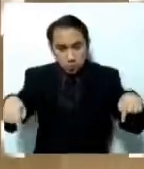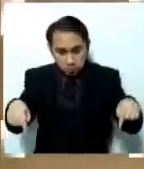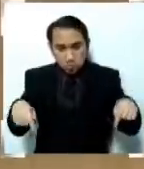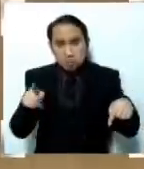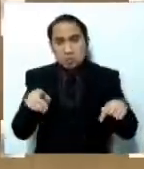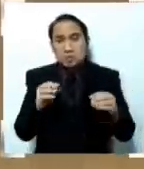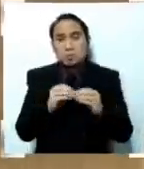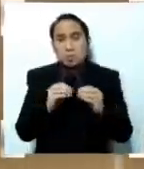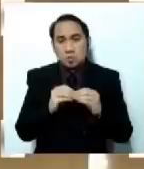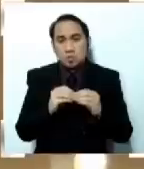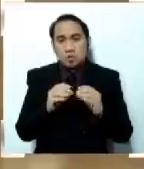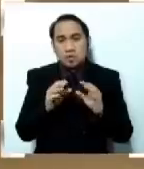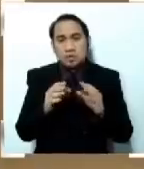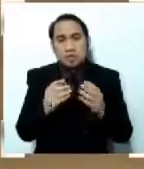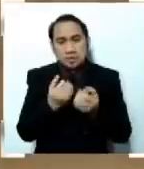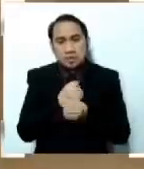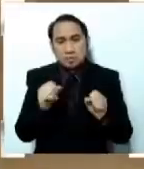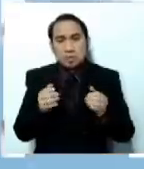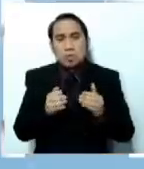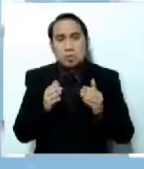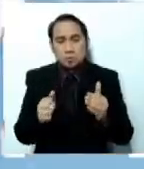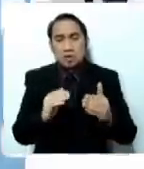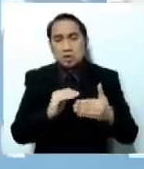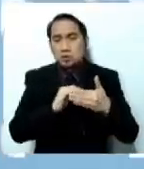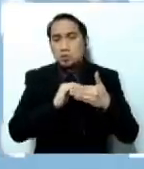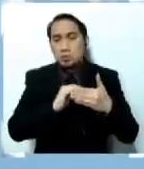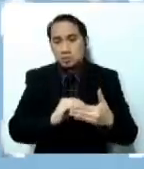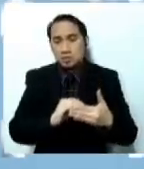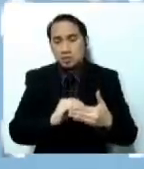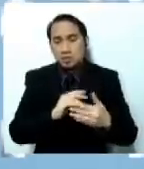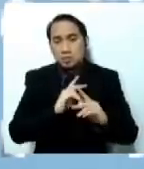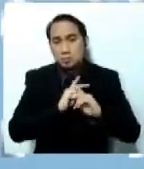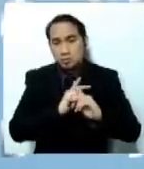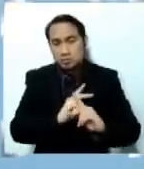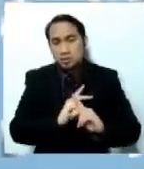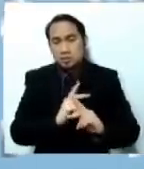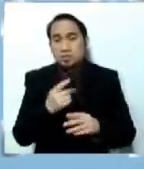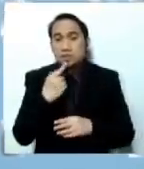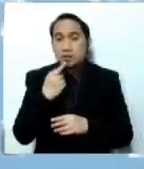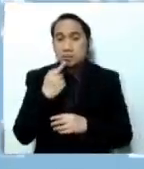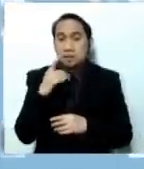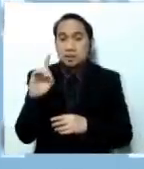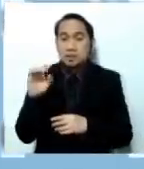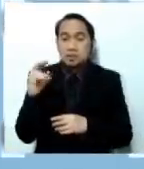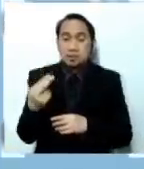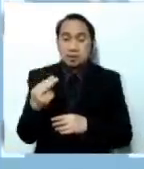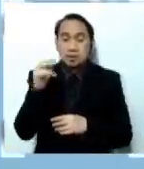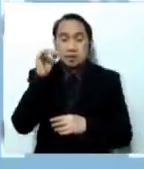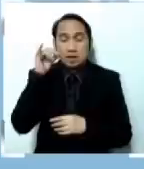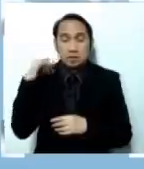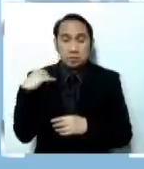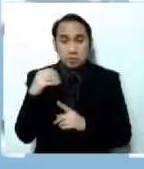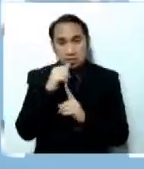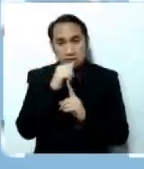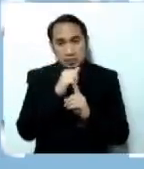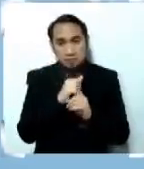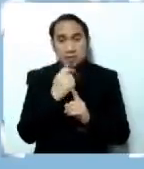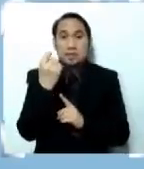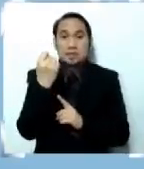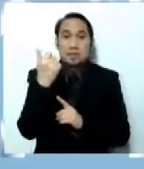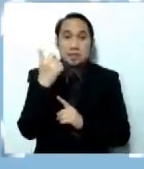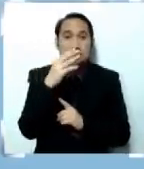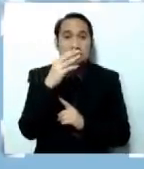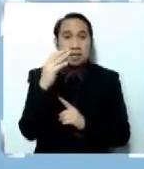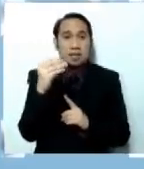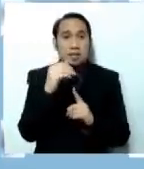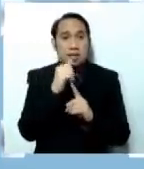of cases and variants into a country. Sabi ng DOH kahapon, April 10 at April 19 dumating